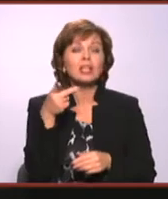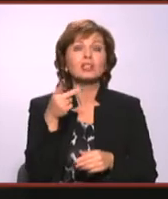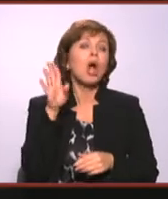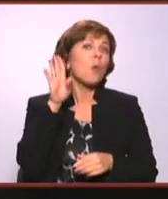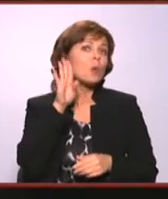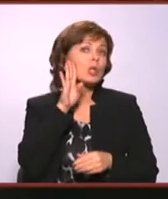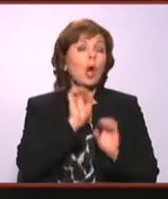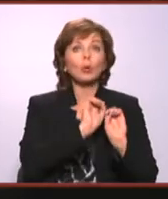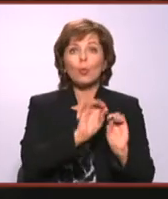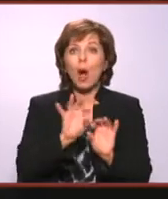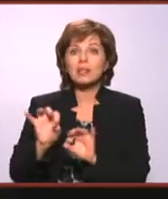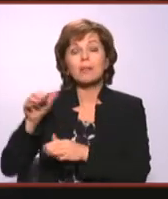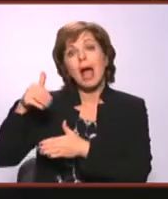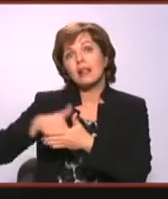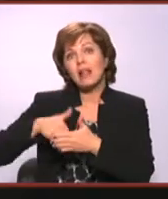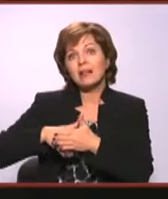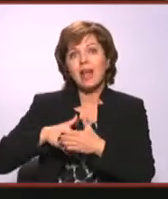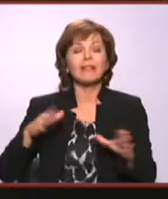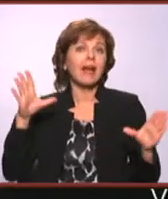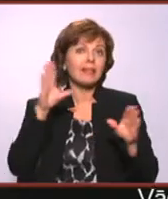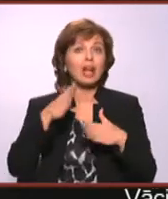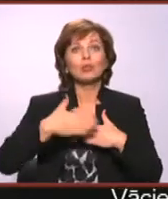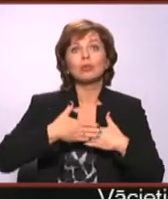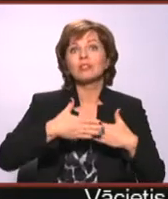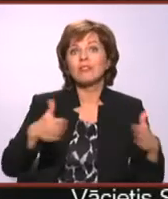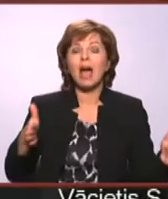nostāstu. Leģendu naktī durvis apmeklētājiem bēra